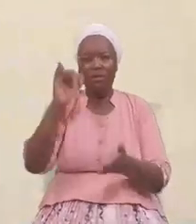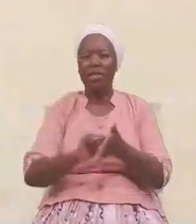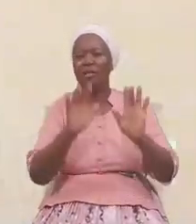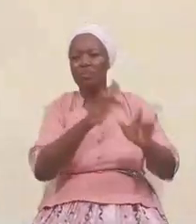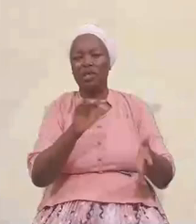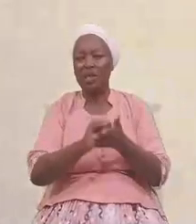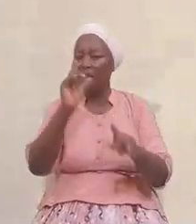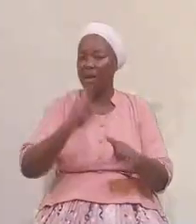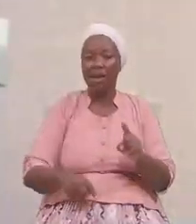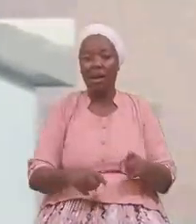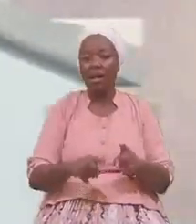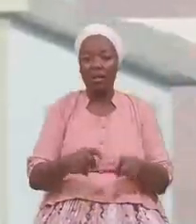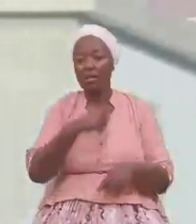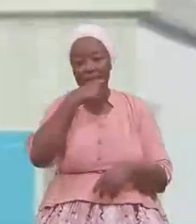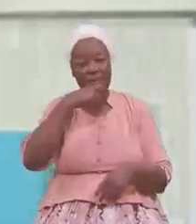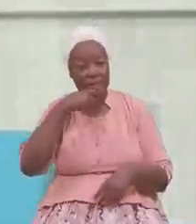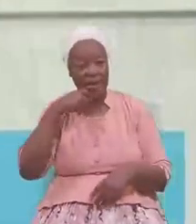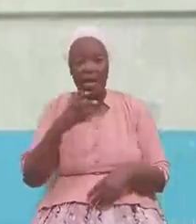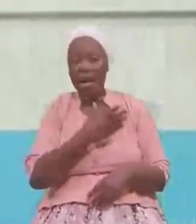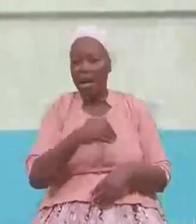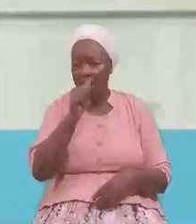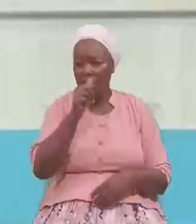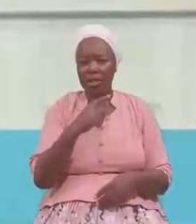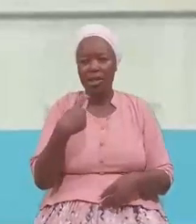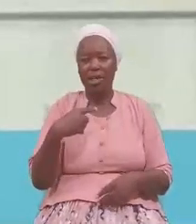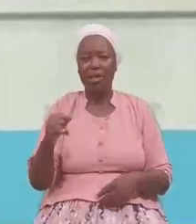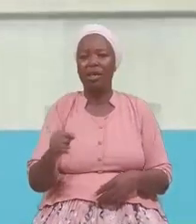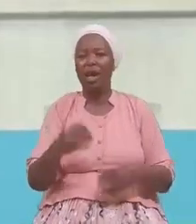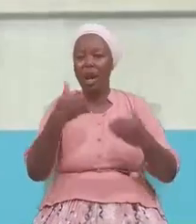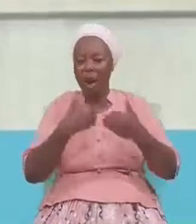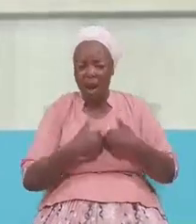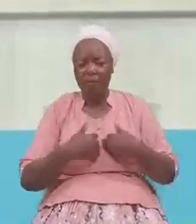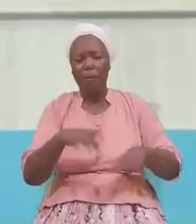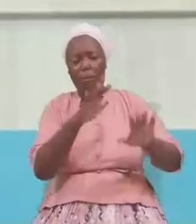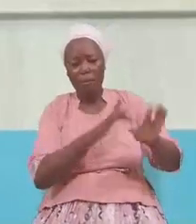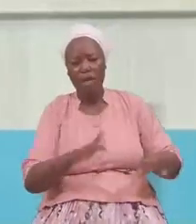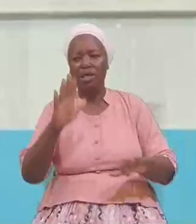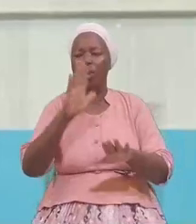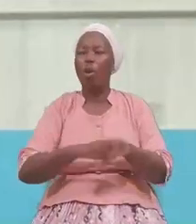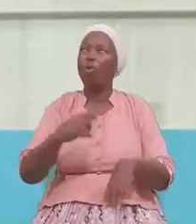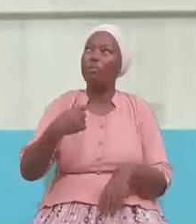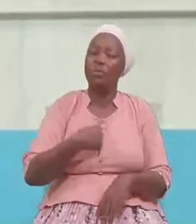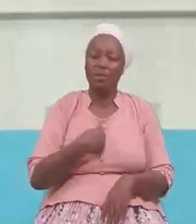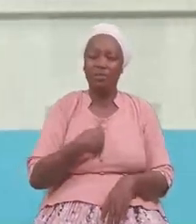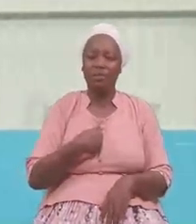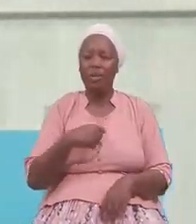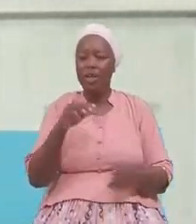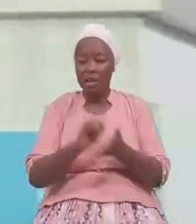peut pas se dessécher. J'ai dit, aie pitié de moi. Ça, c'est la prière.